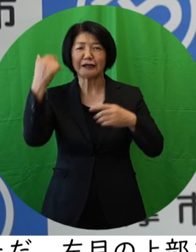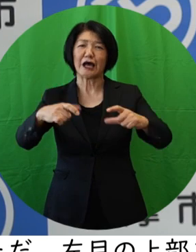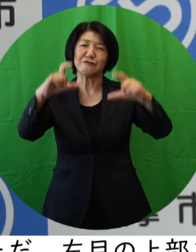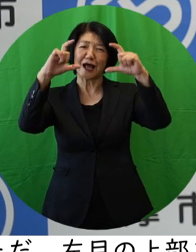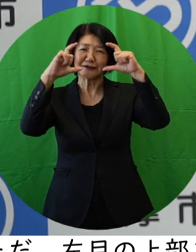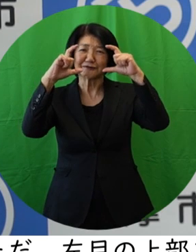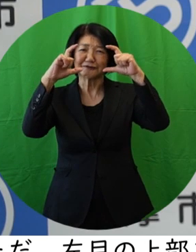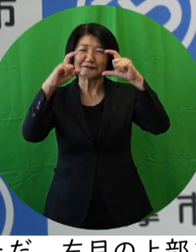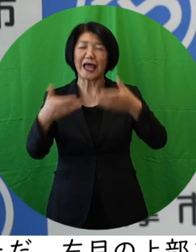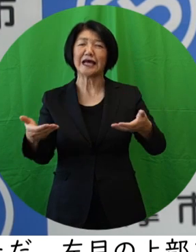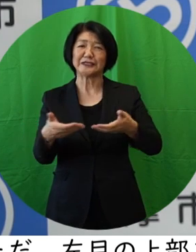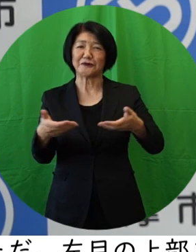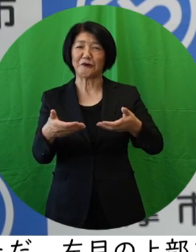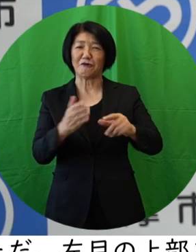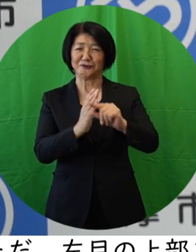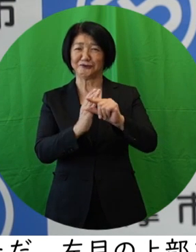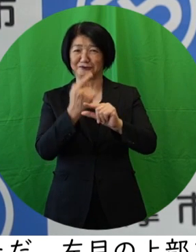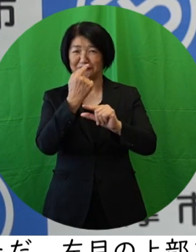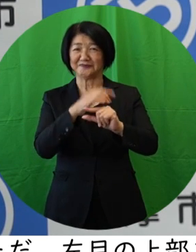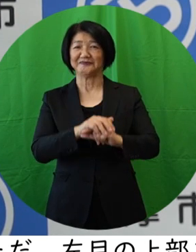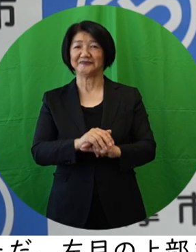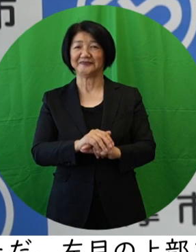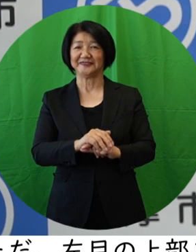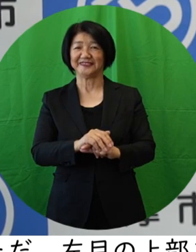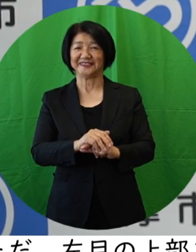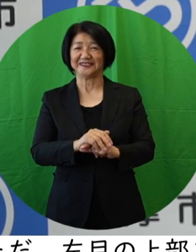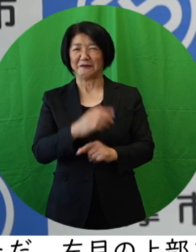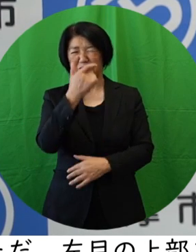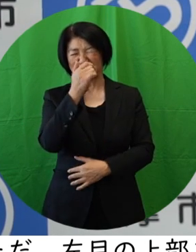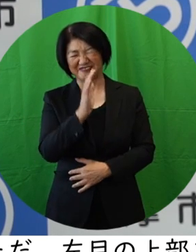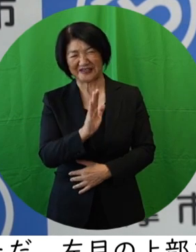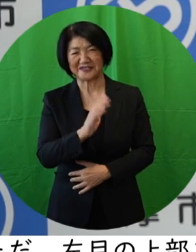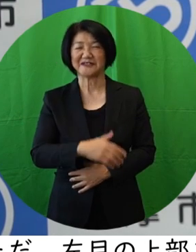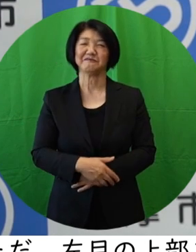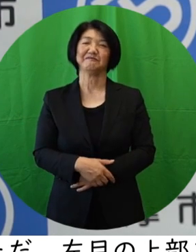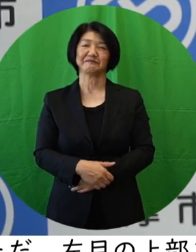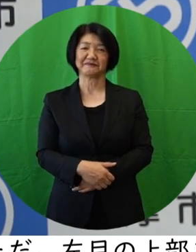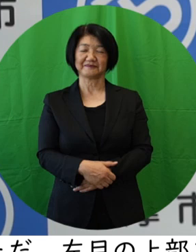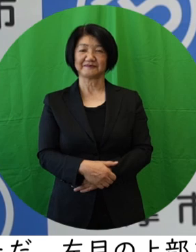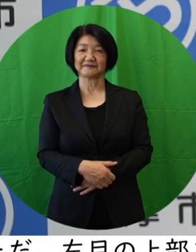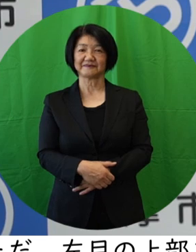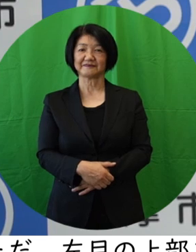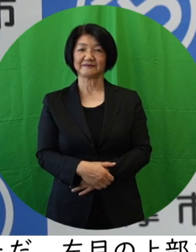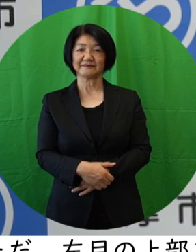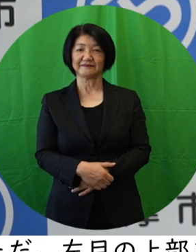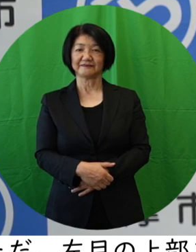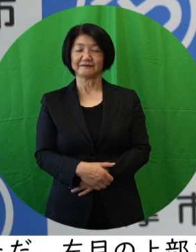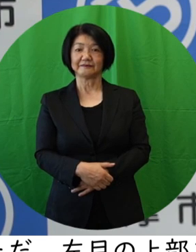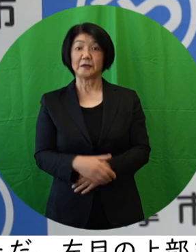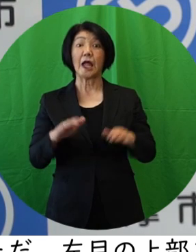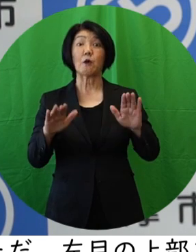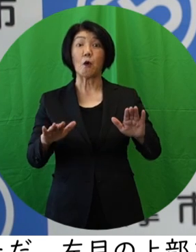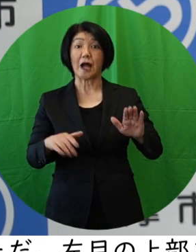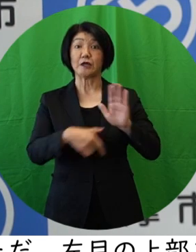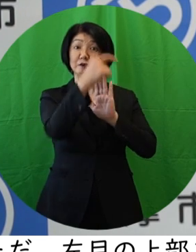で仕事をこなしていますお許しいただければと思います今回